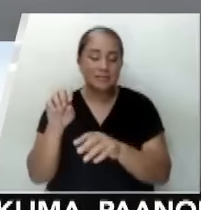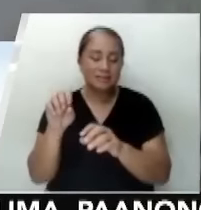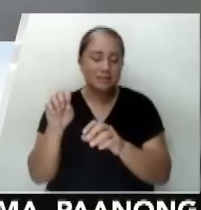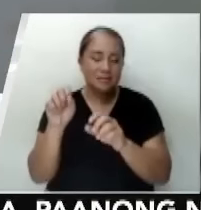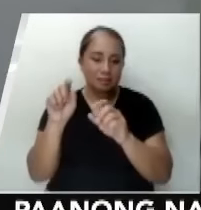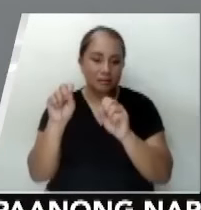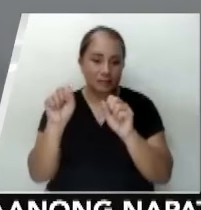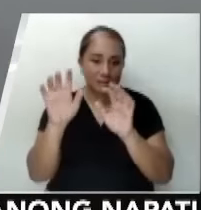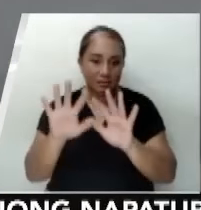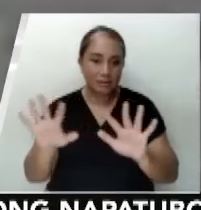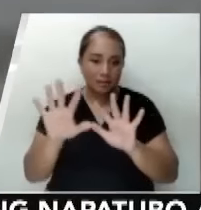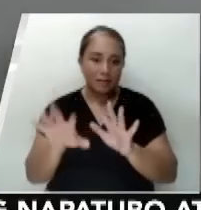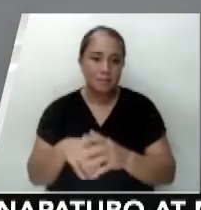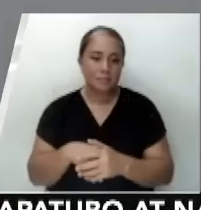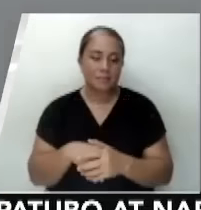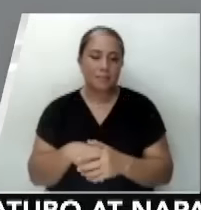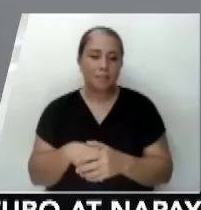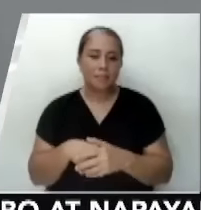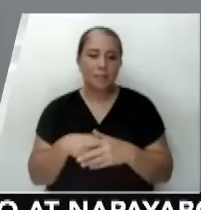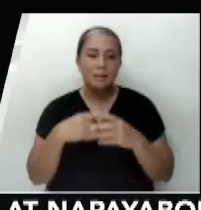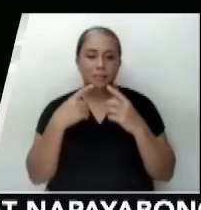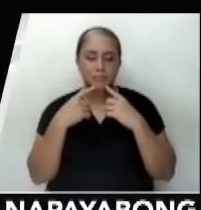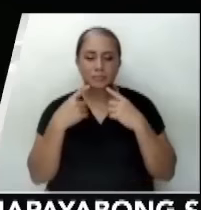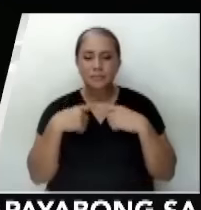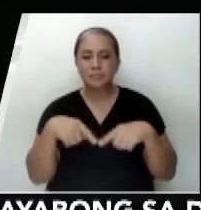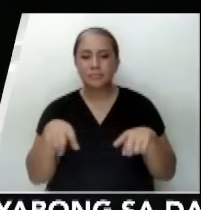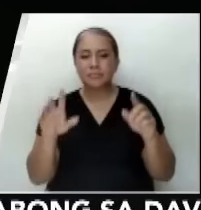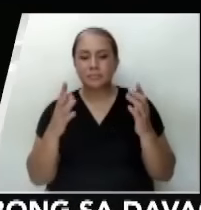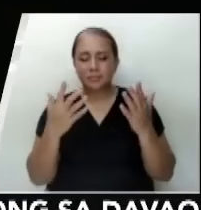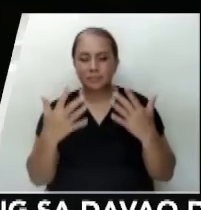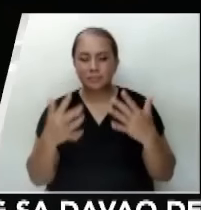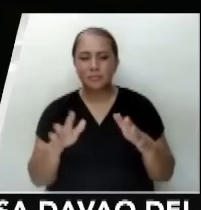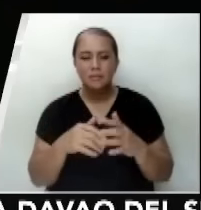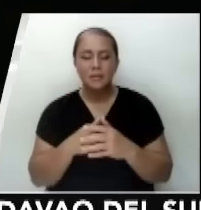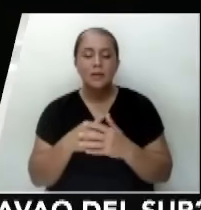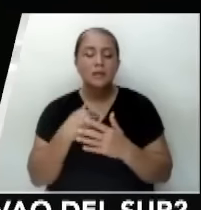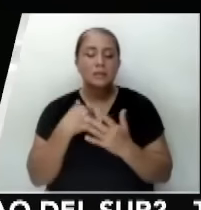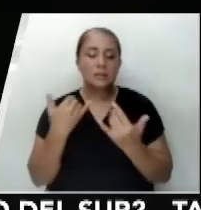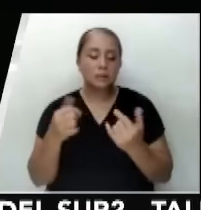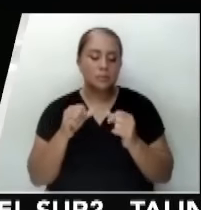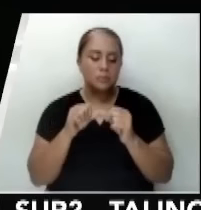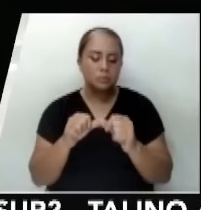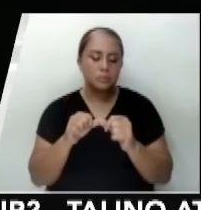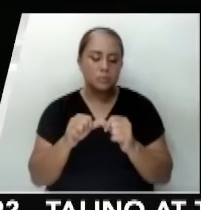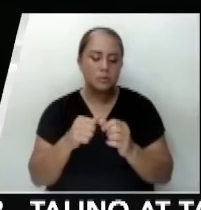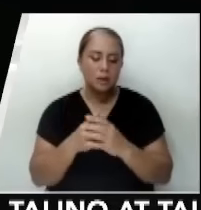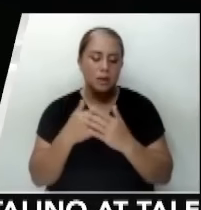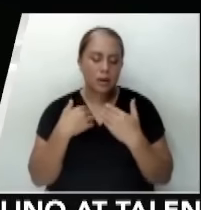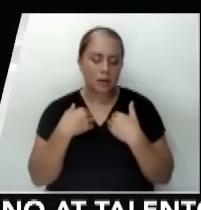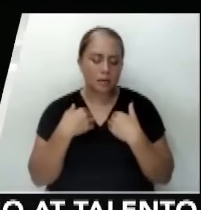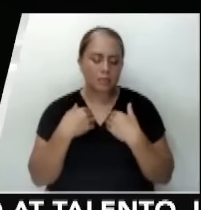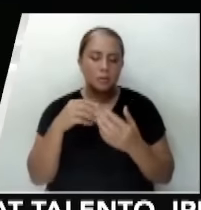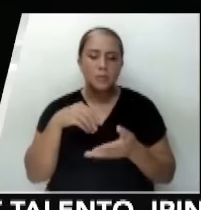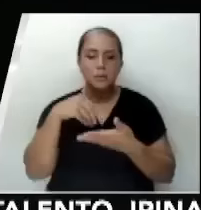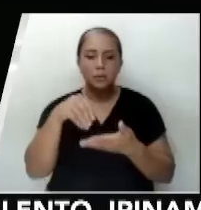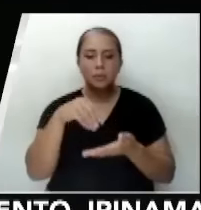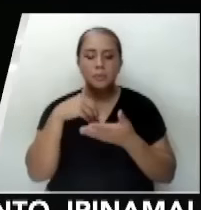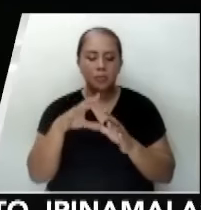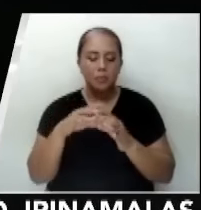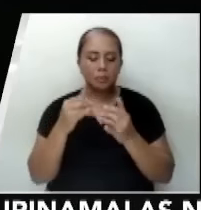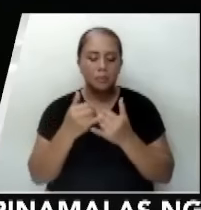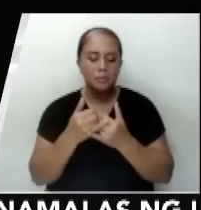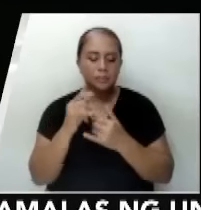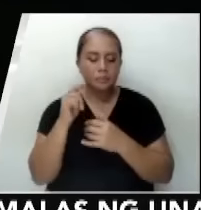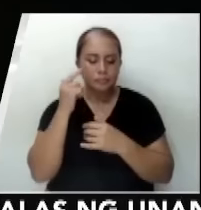Buti na lang ay naisad ba namin yung aming bangka. Mel, tuloy-tuloy ang isinasagawang relief operations ng provincial government ng Quezon sa